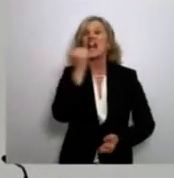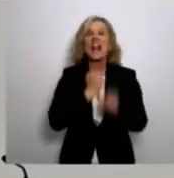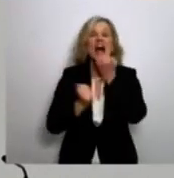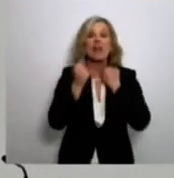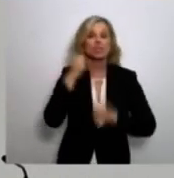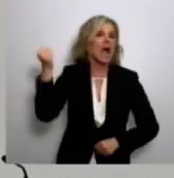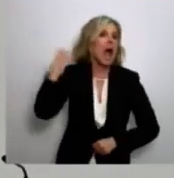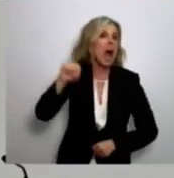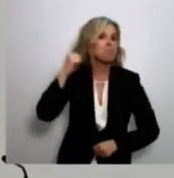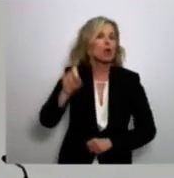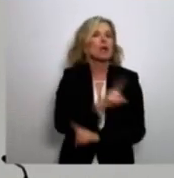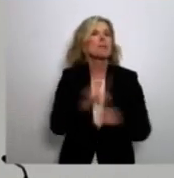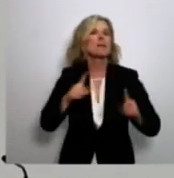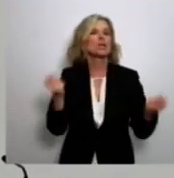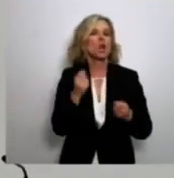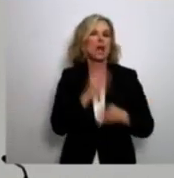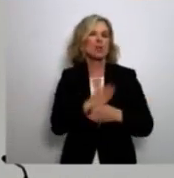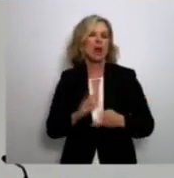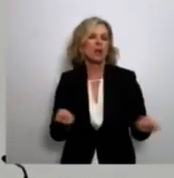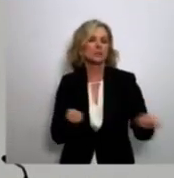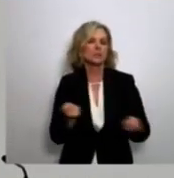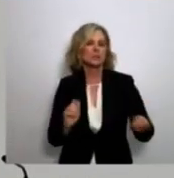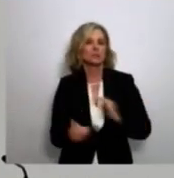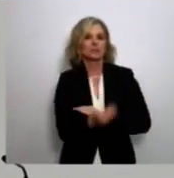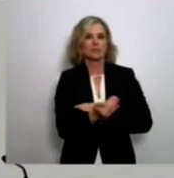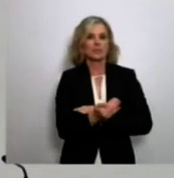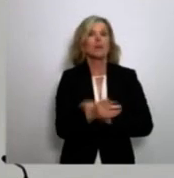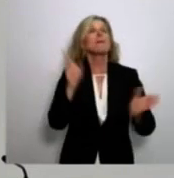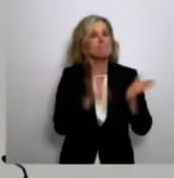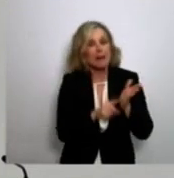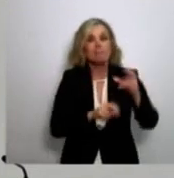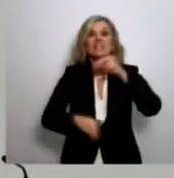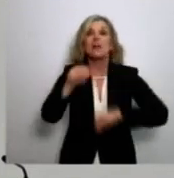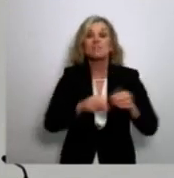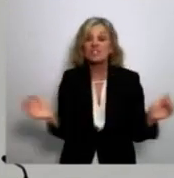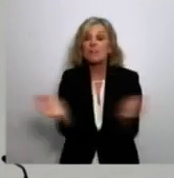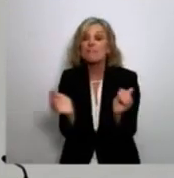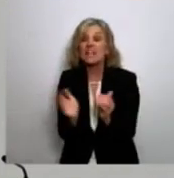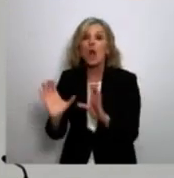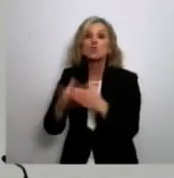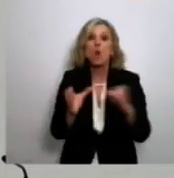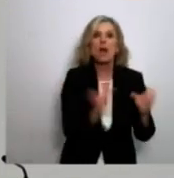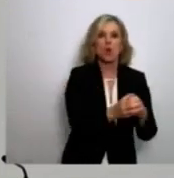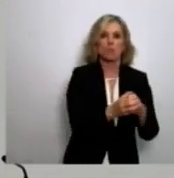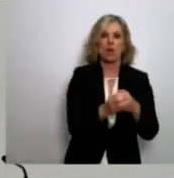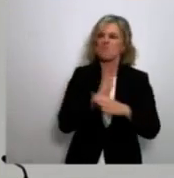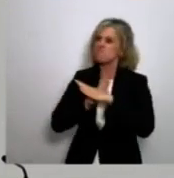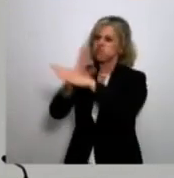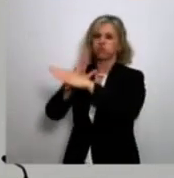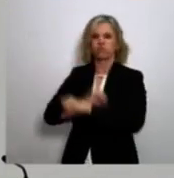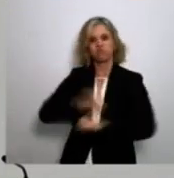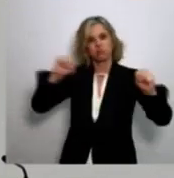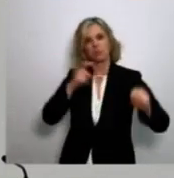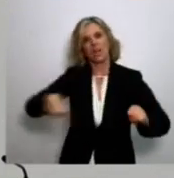το χρησιμοποιούν υπογείως για να αυξήσουν τα ποσοστά τους τα εγκληματικά αυτά κόμματα. Να ξεχάσουμε αυτό το οποίο